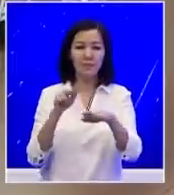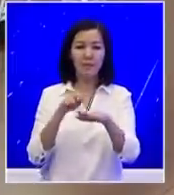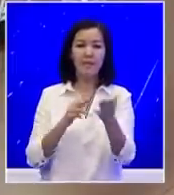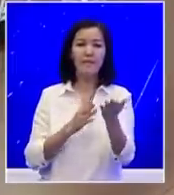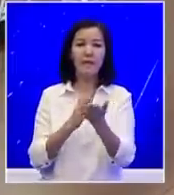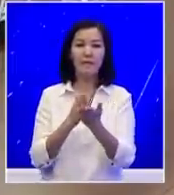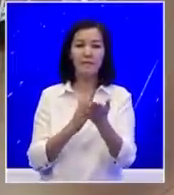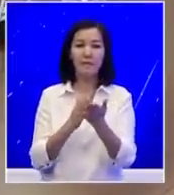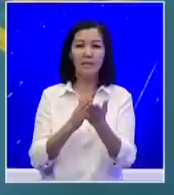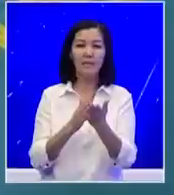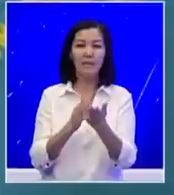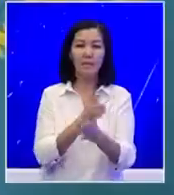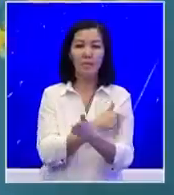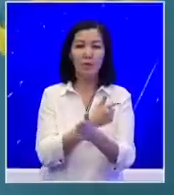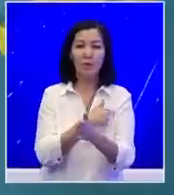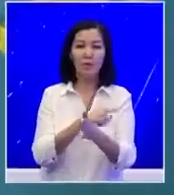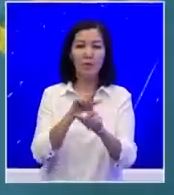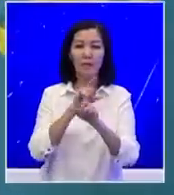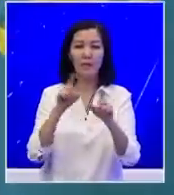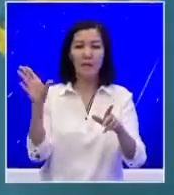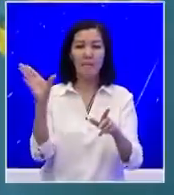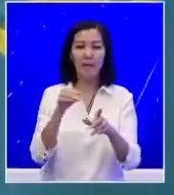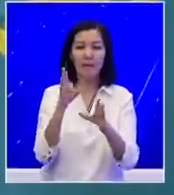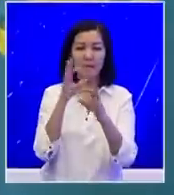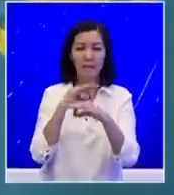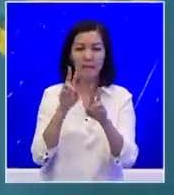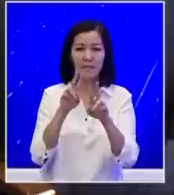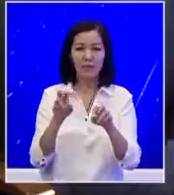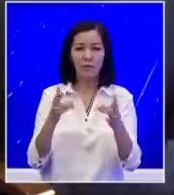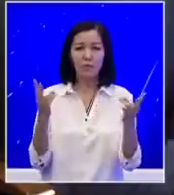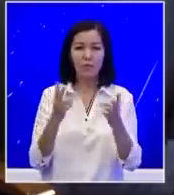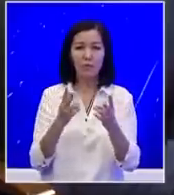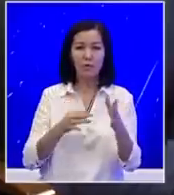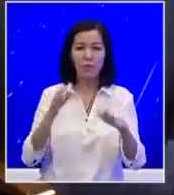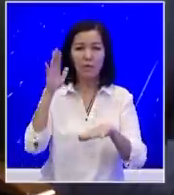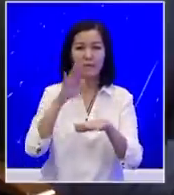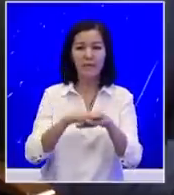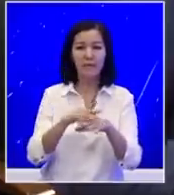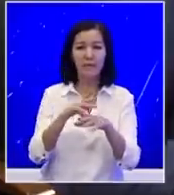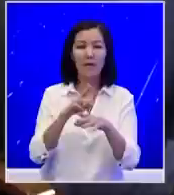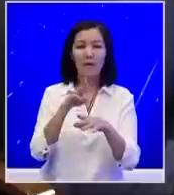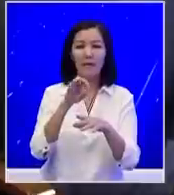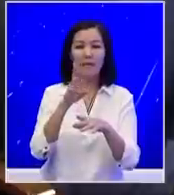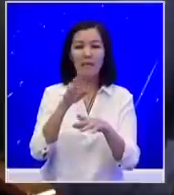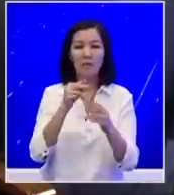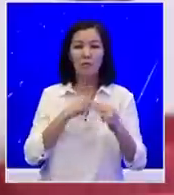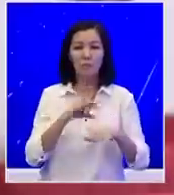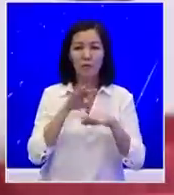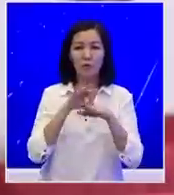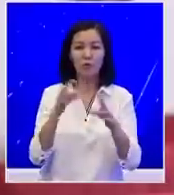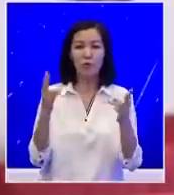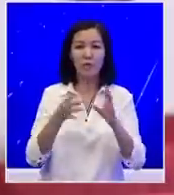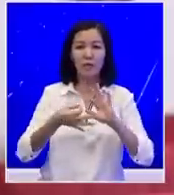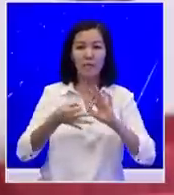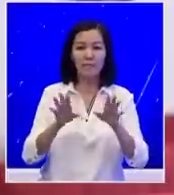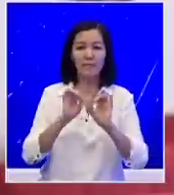блок бекеттегілер мен дәрігерлер түгелмен тестілеуден өту керек. Амандыққа басулыда жиын барысында тестілеу жұмыстарын пысықтады. Облыстағы бас